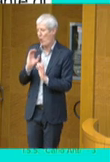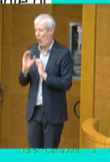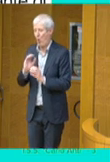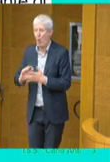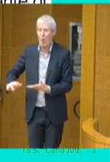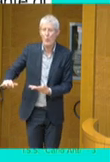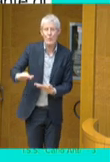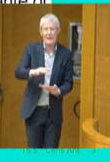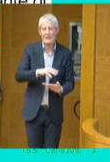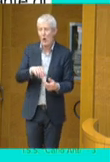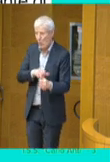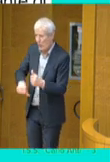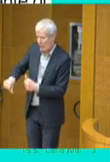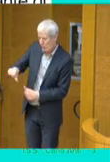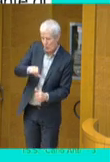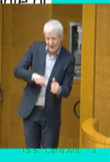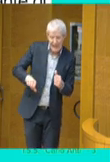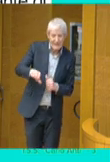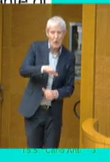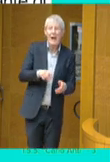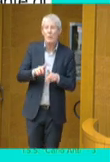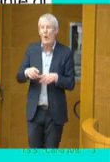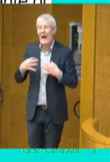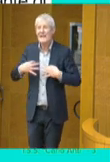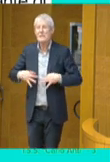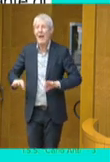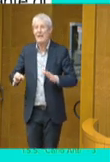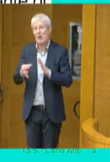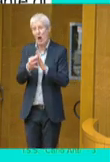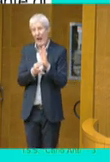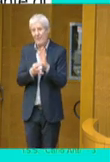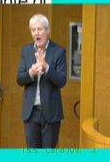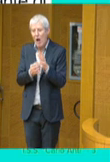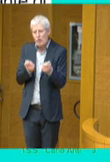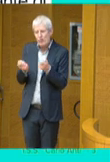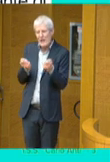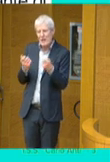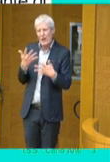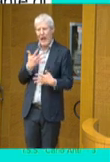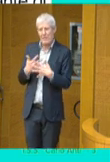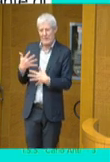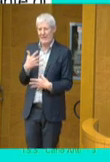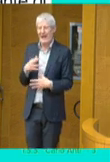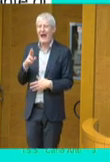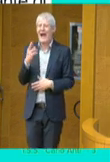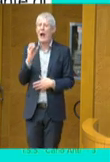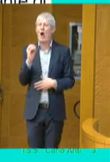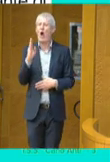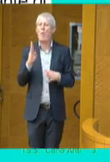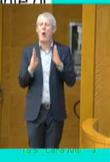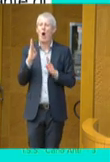una turnazione al rispetto delle regole, alla gestione delle emozioni. La robotica